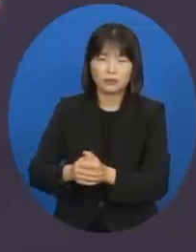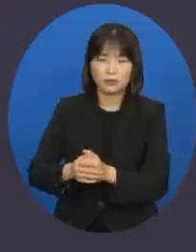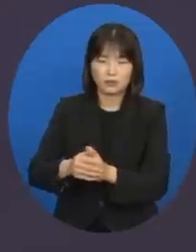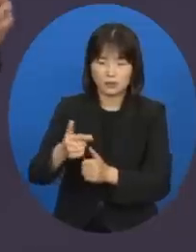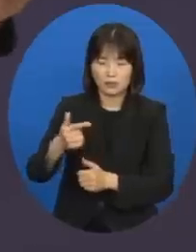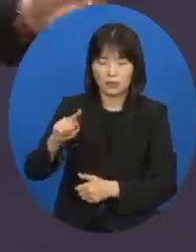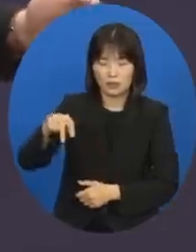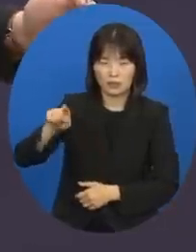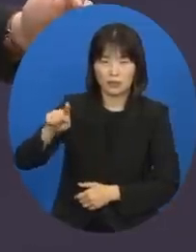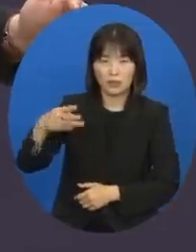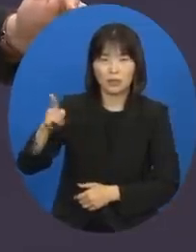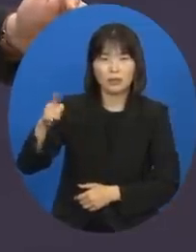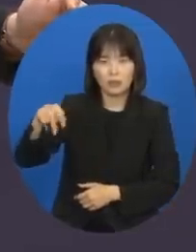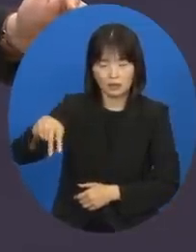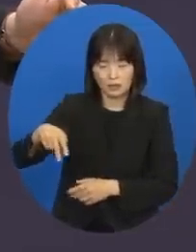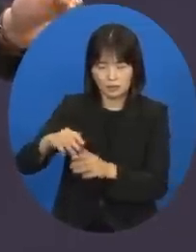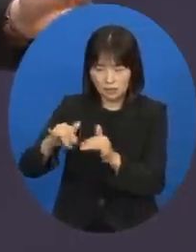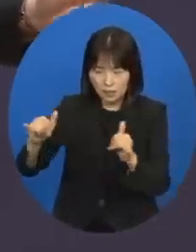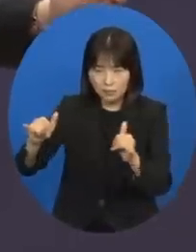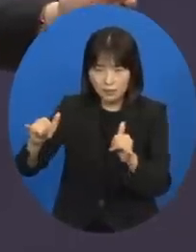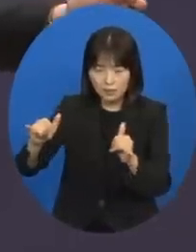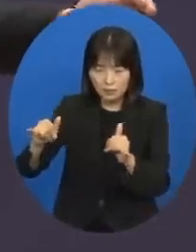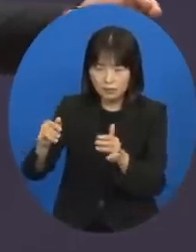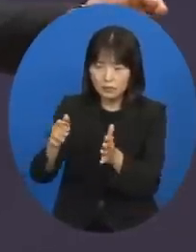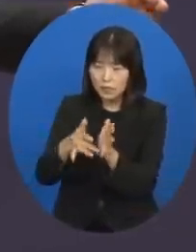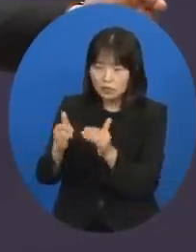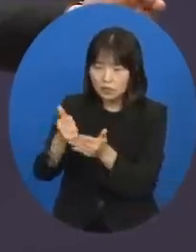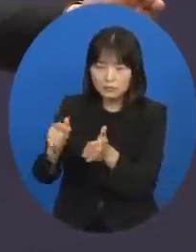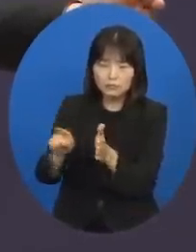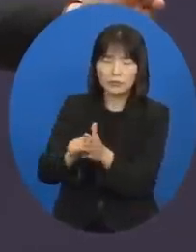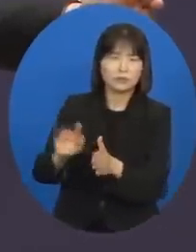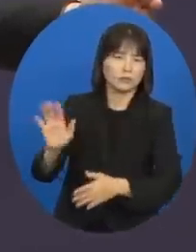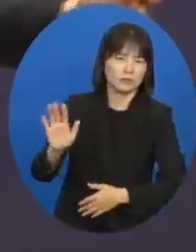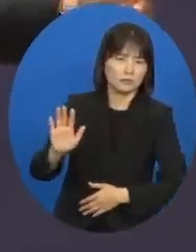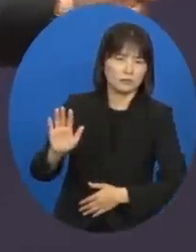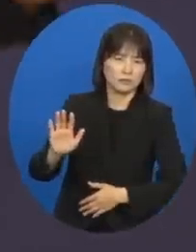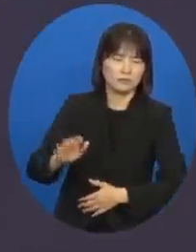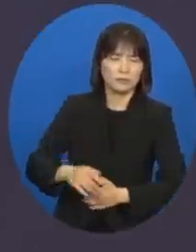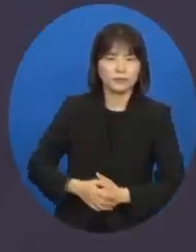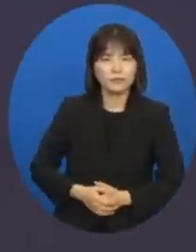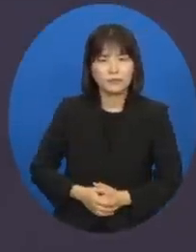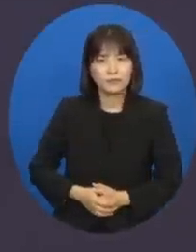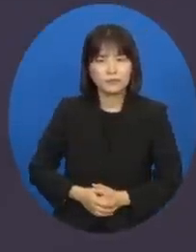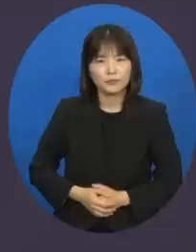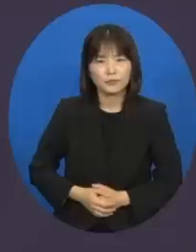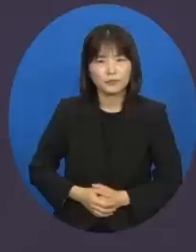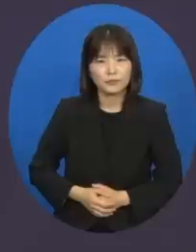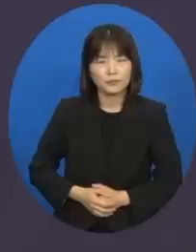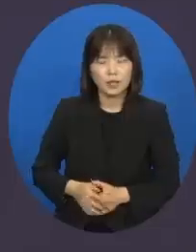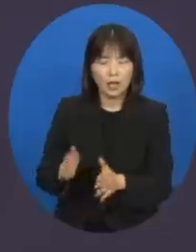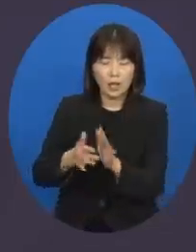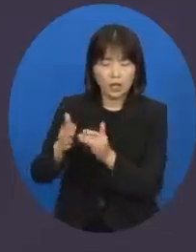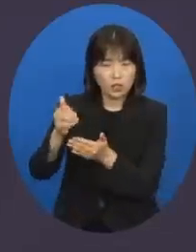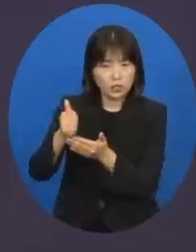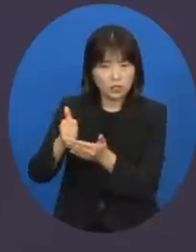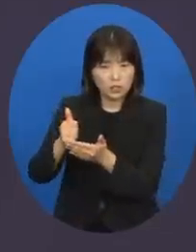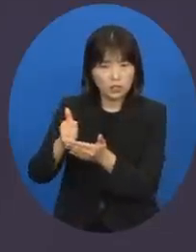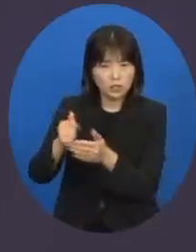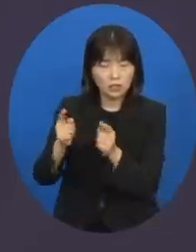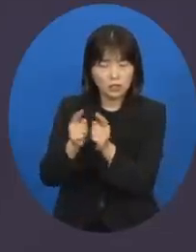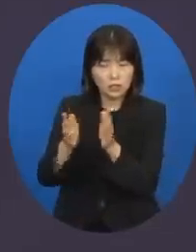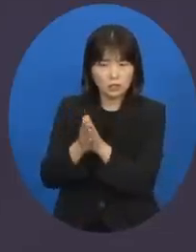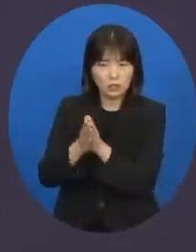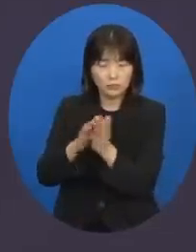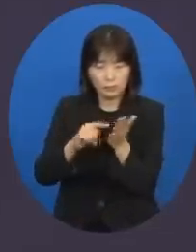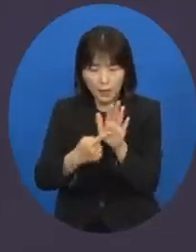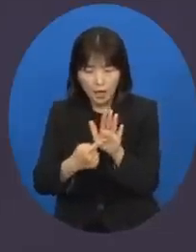고향 사람들은 예수님을 믿지 않았어요. 이런 아이러니가 어디 있습니까? 여러분, 지금 그런 생각하신 분 계세요? 예수님이 직접 나타나시면 난 믿을